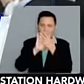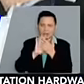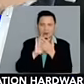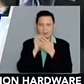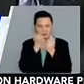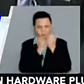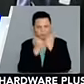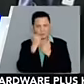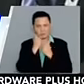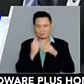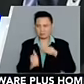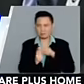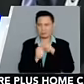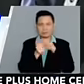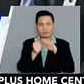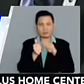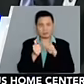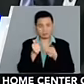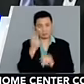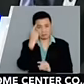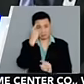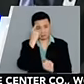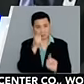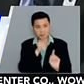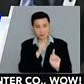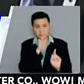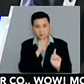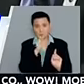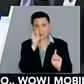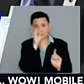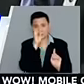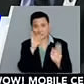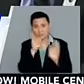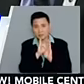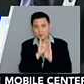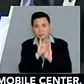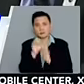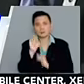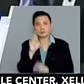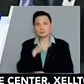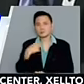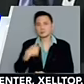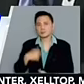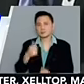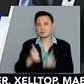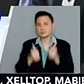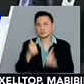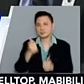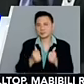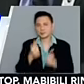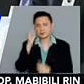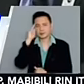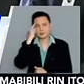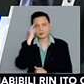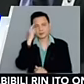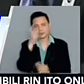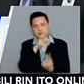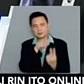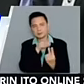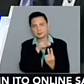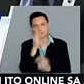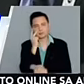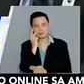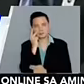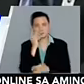siya Pilipino? No? Totoo kaya na Chinese talaga si Mayor Alice Go? At importante yung itanong dahil si Mayor